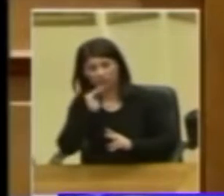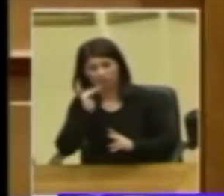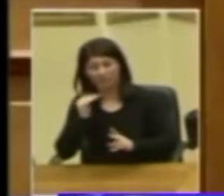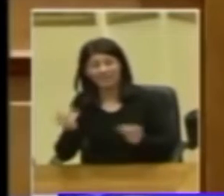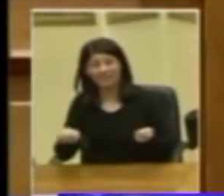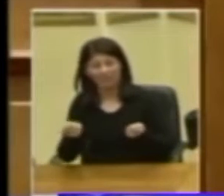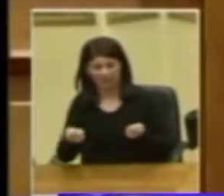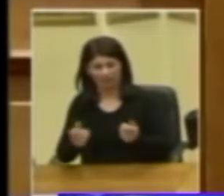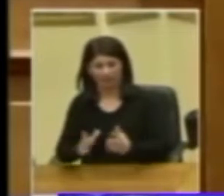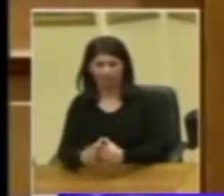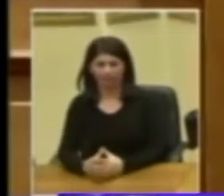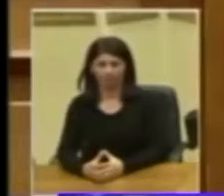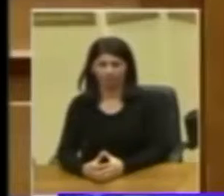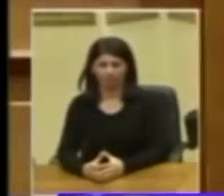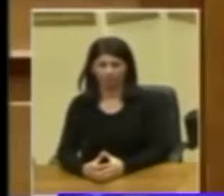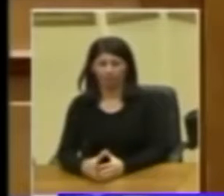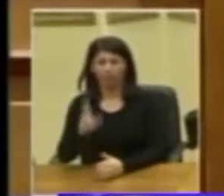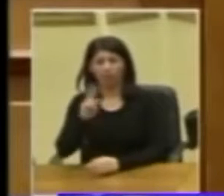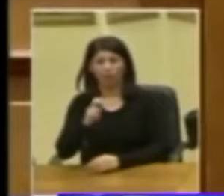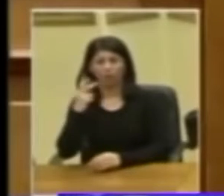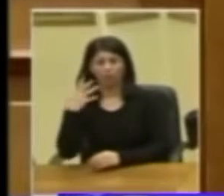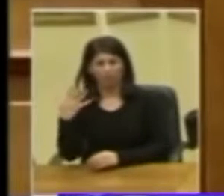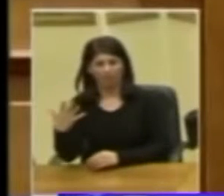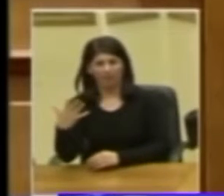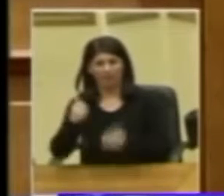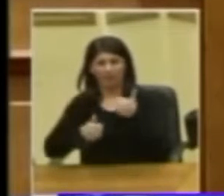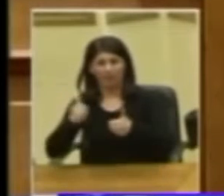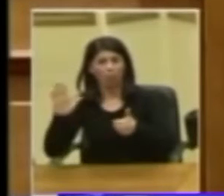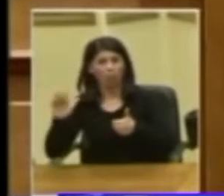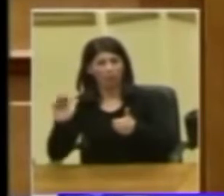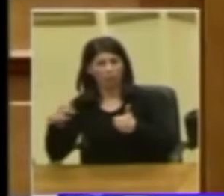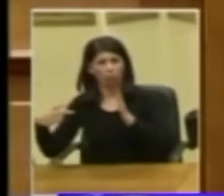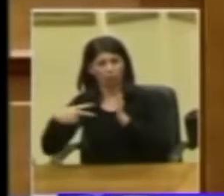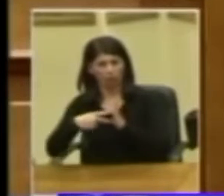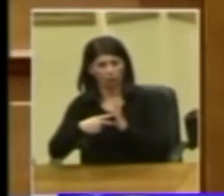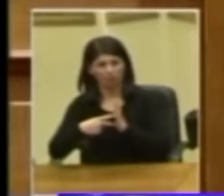γεγονότα. Στις 25 Ιουλίου του